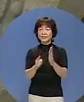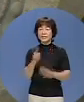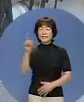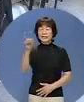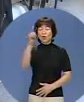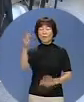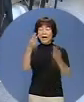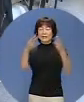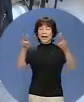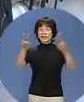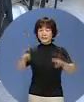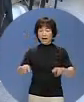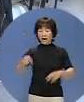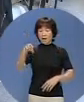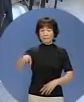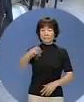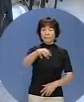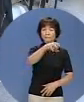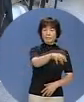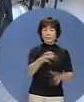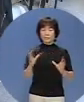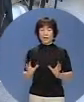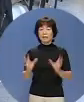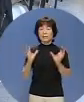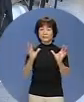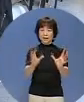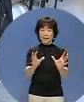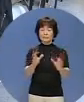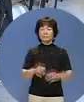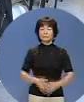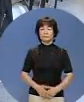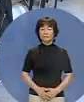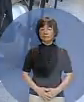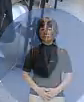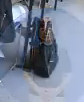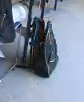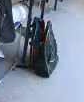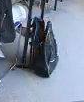をめぐる現地学習に向かいました。